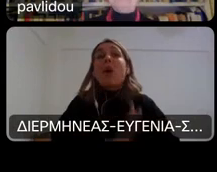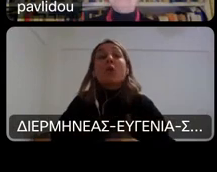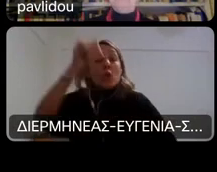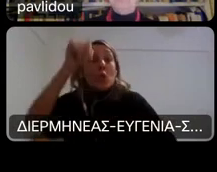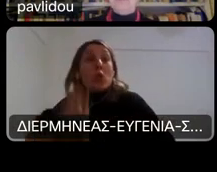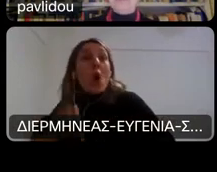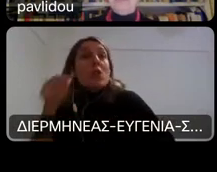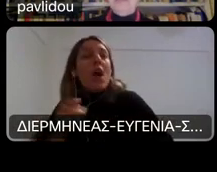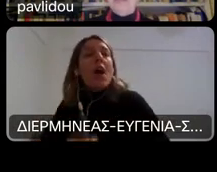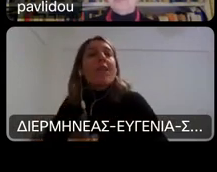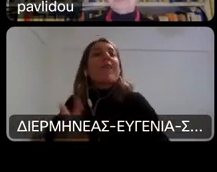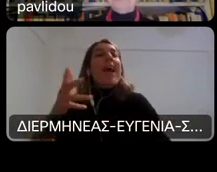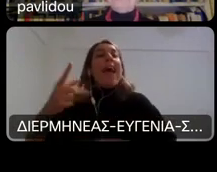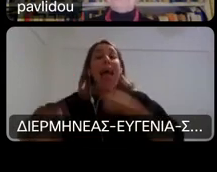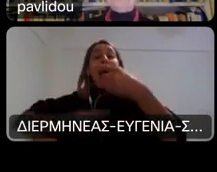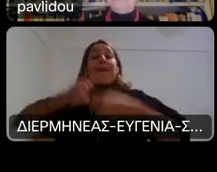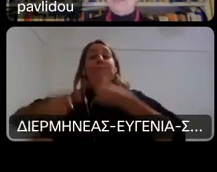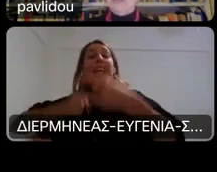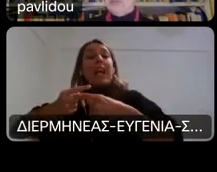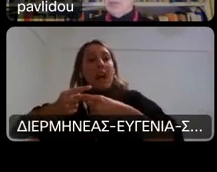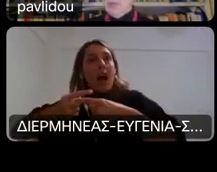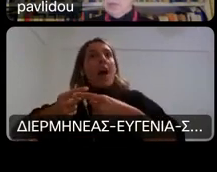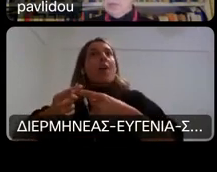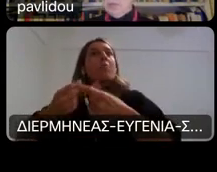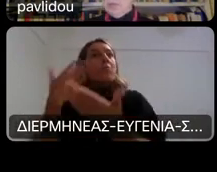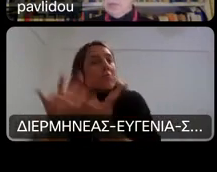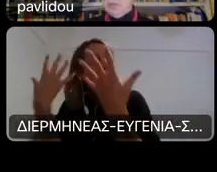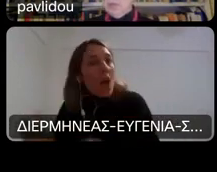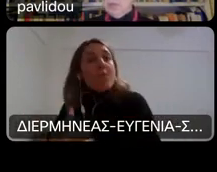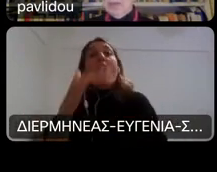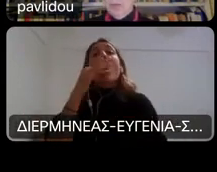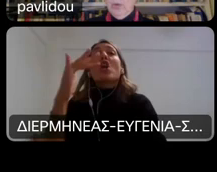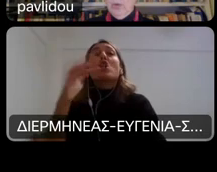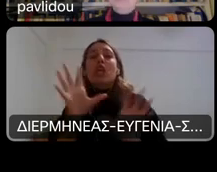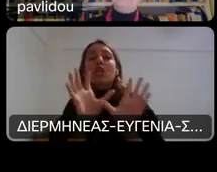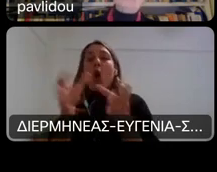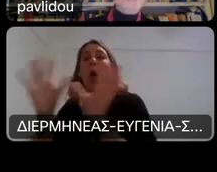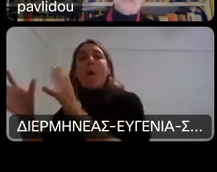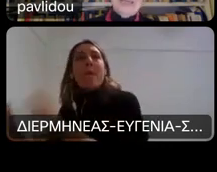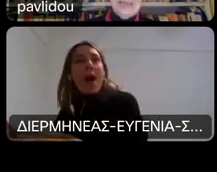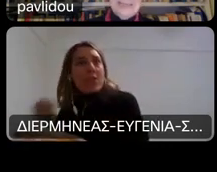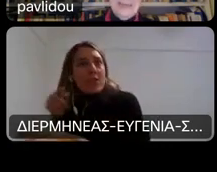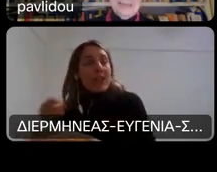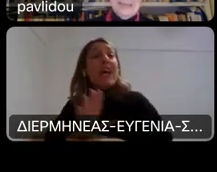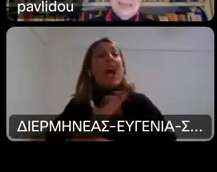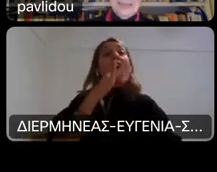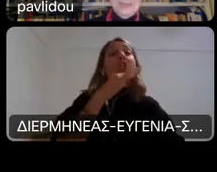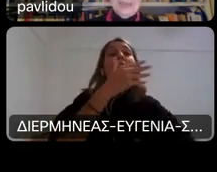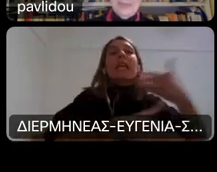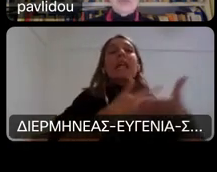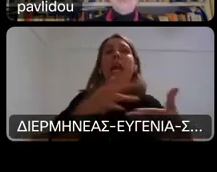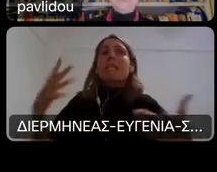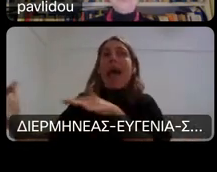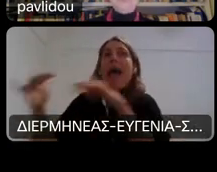εμπειρική τεκμηρίωση της επίδρασης των γλωσσικών κατηγοριών στις γνωσιακές διαδικασίες. Σε αυτό